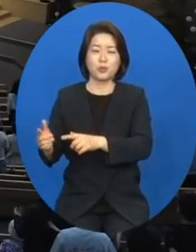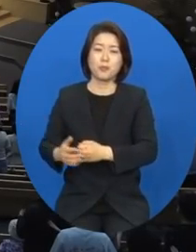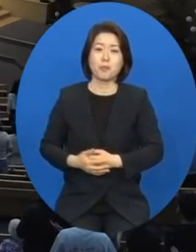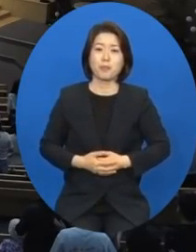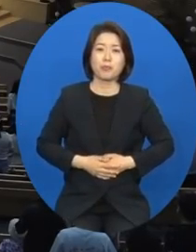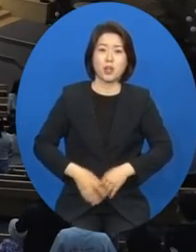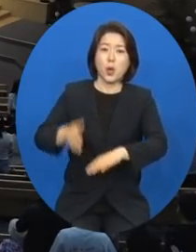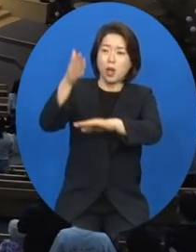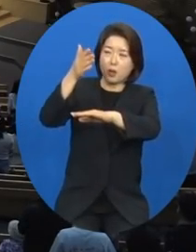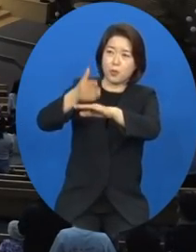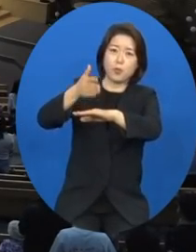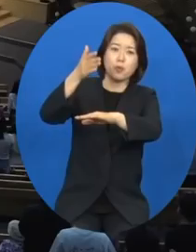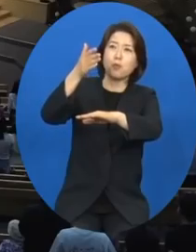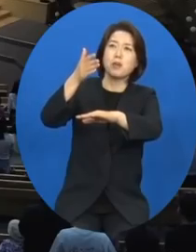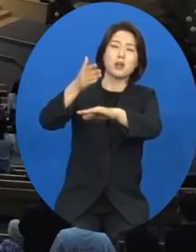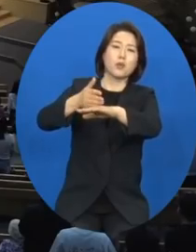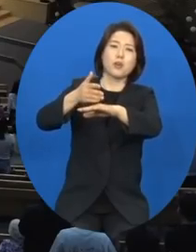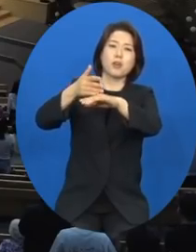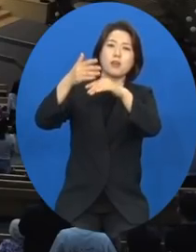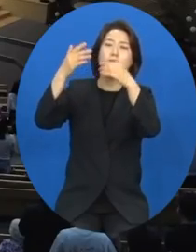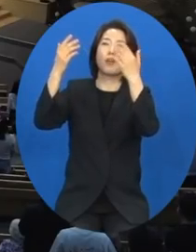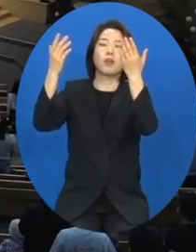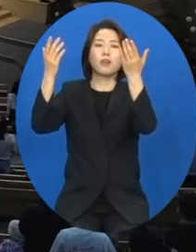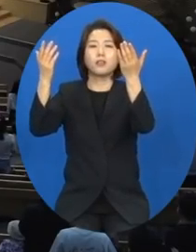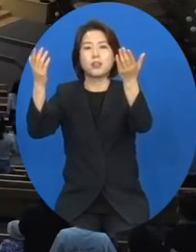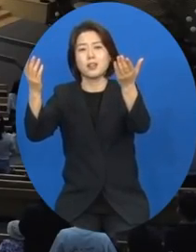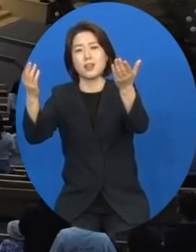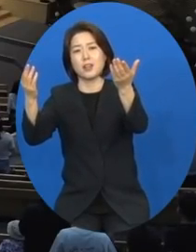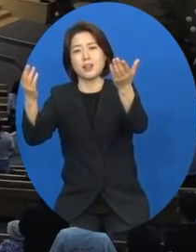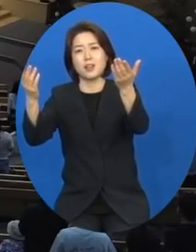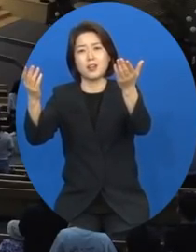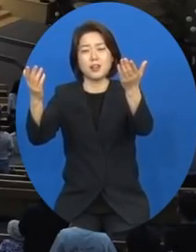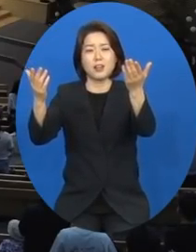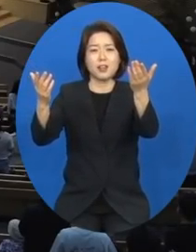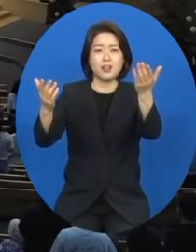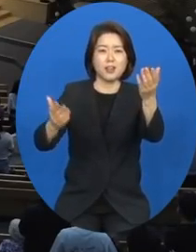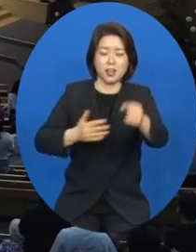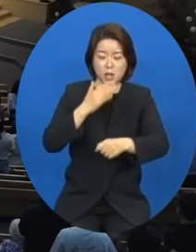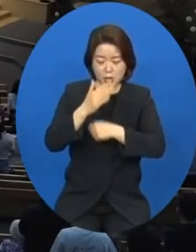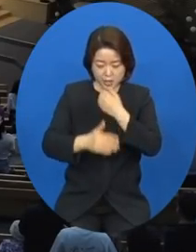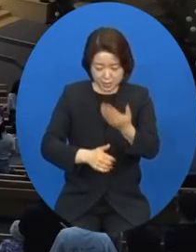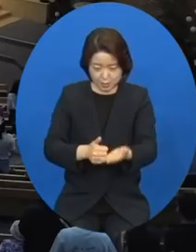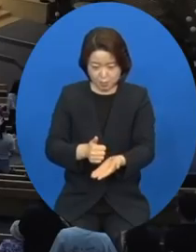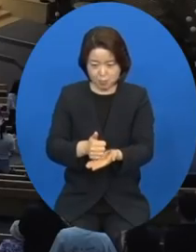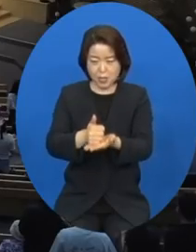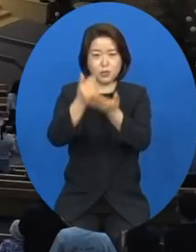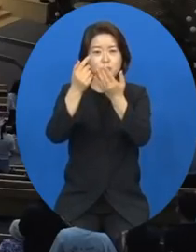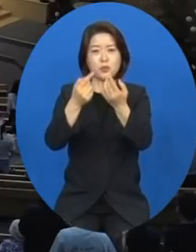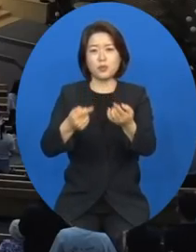would be to our 아